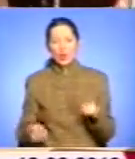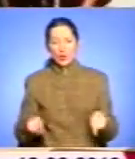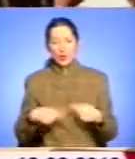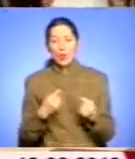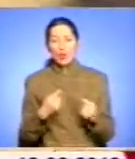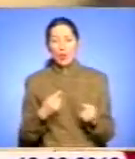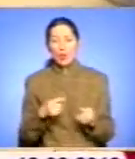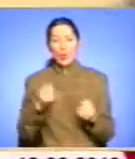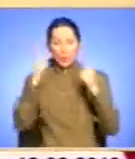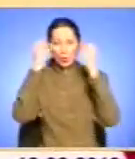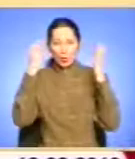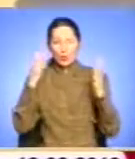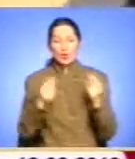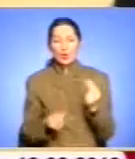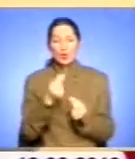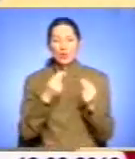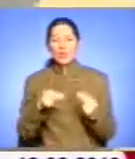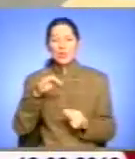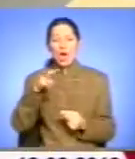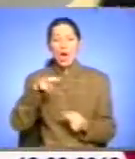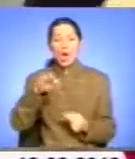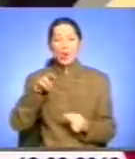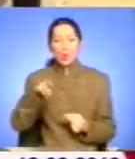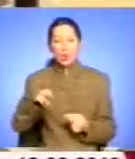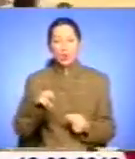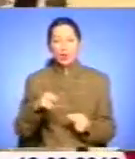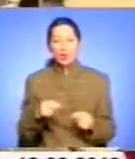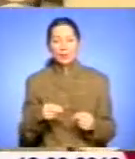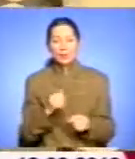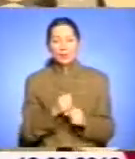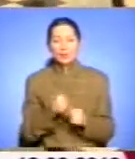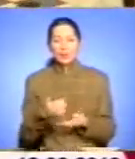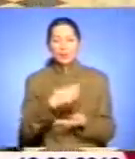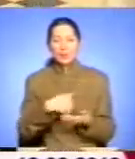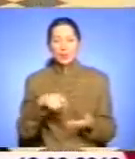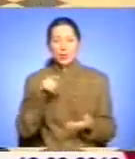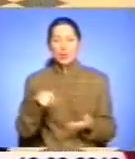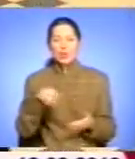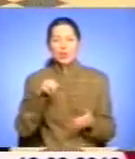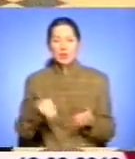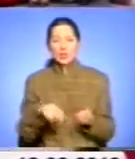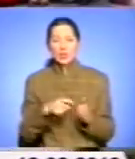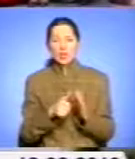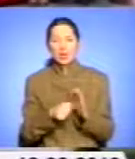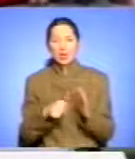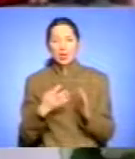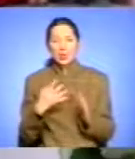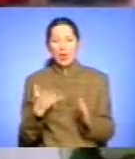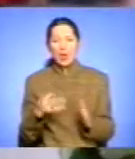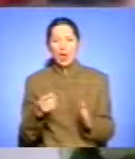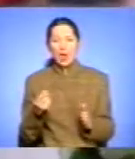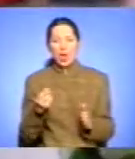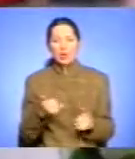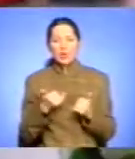розігрувались лоти, виготовлені молодшими класами. Зібрали 1546 гривень на лікування тяжкохворої Юлії